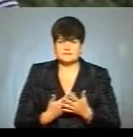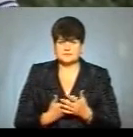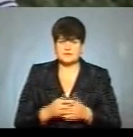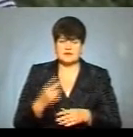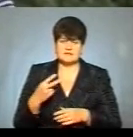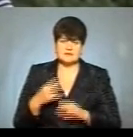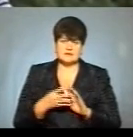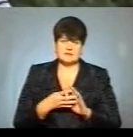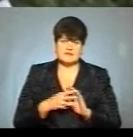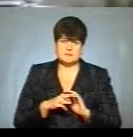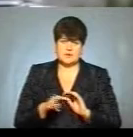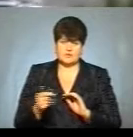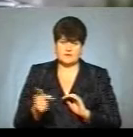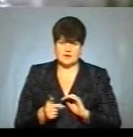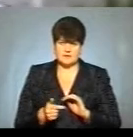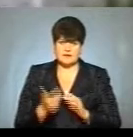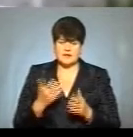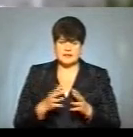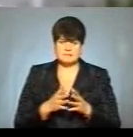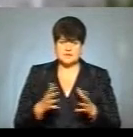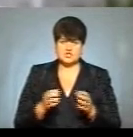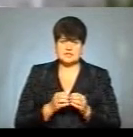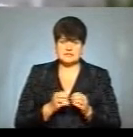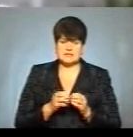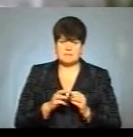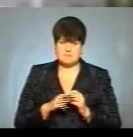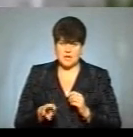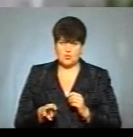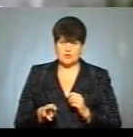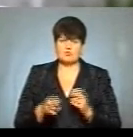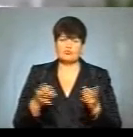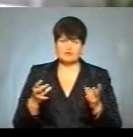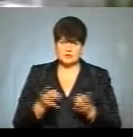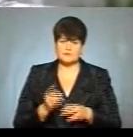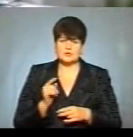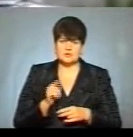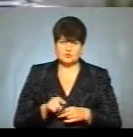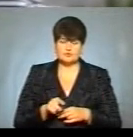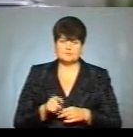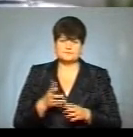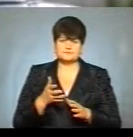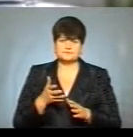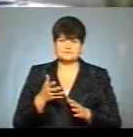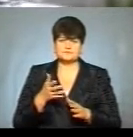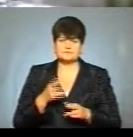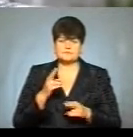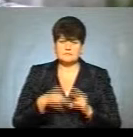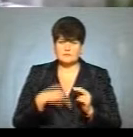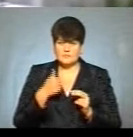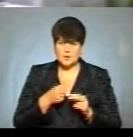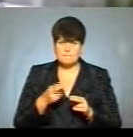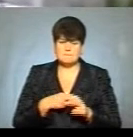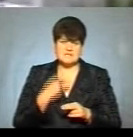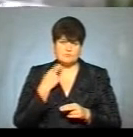близько 29 мільйонів гривень. Але більше 10 мільйонів все-таки потрібно для того, щоб вийти на кінець року без